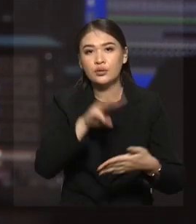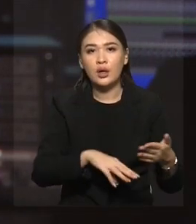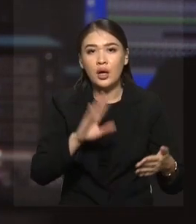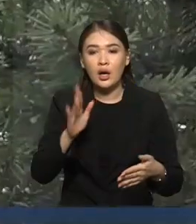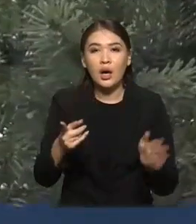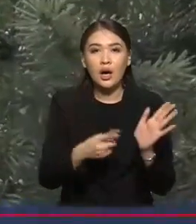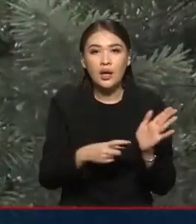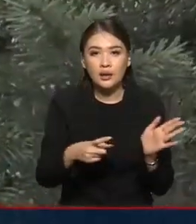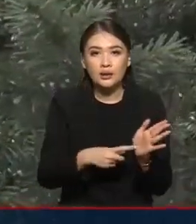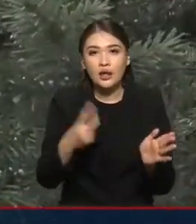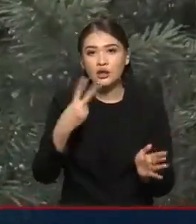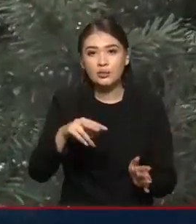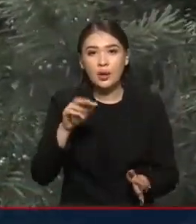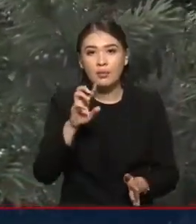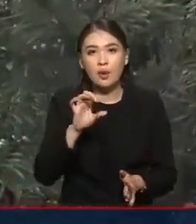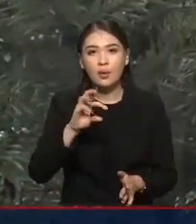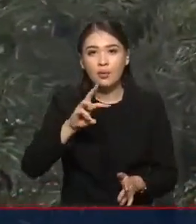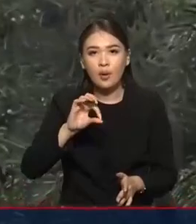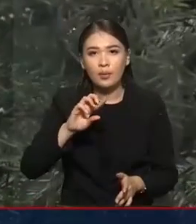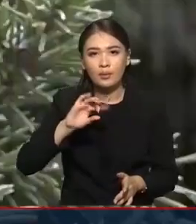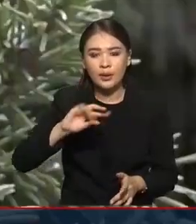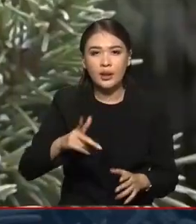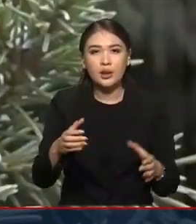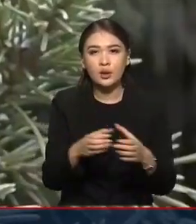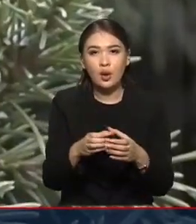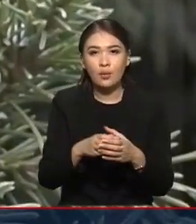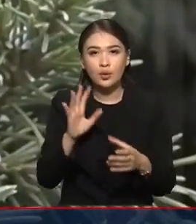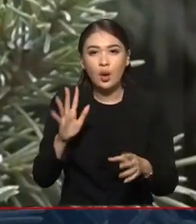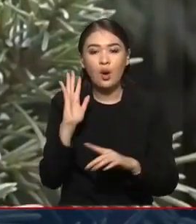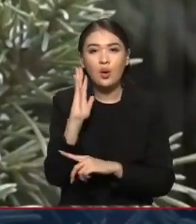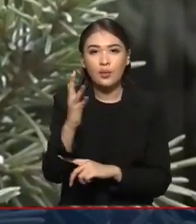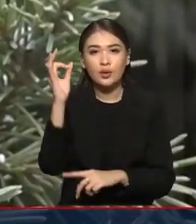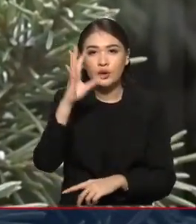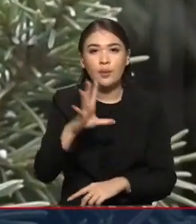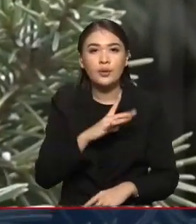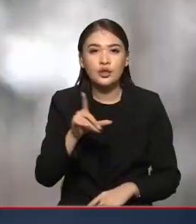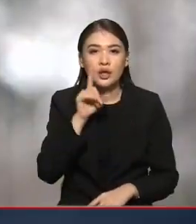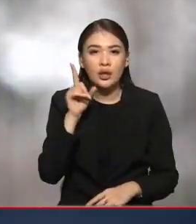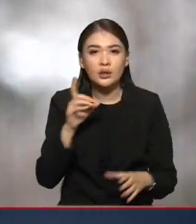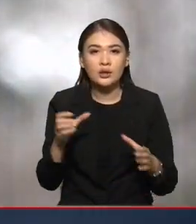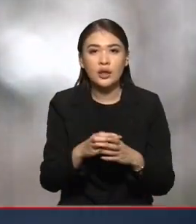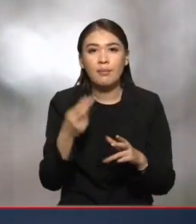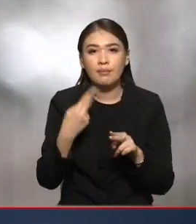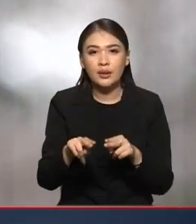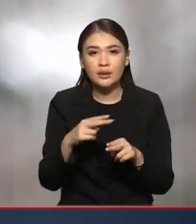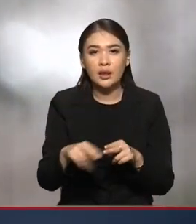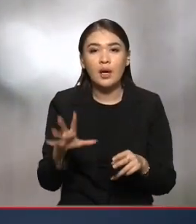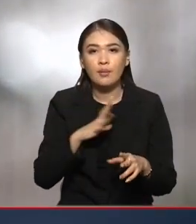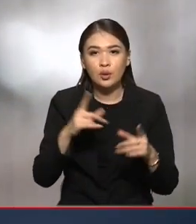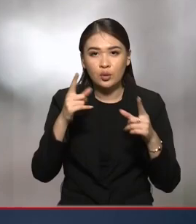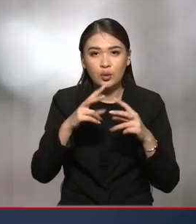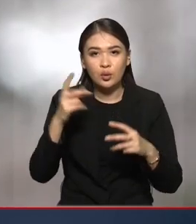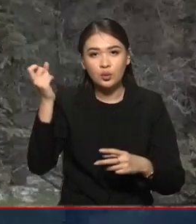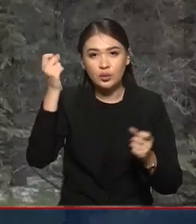салынады. Қарағандыда 20 мобильді топ құрылды. Осы орайда олар орман тоғайларды аралап, жасыл желекке залал келтіргендерді анықтайды.